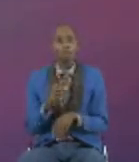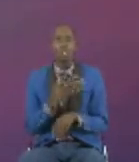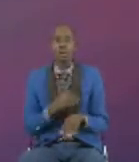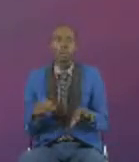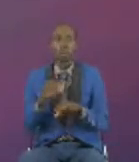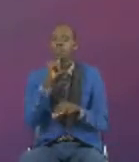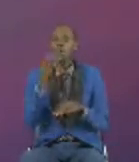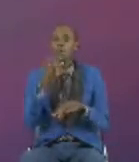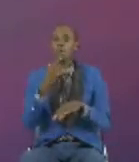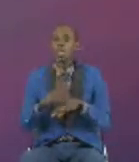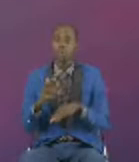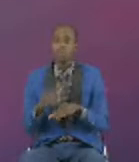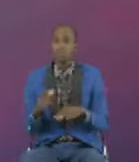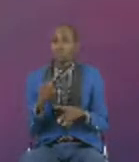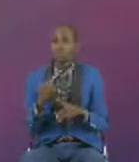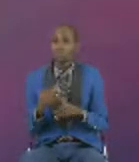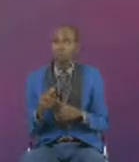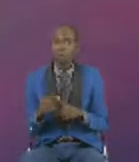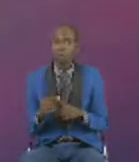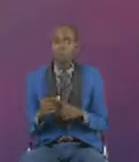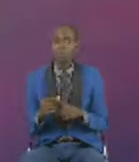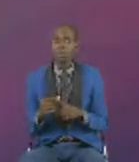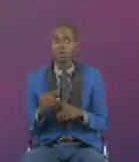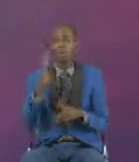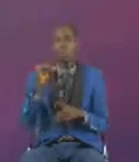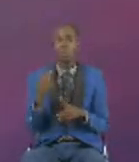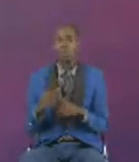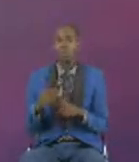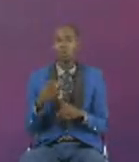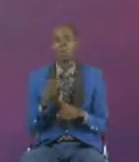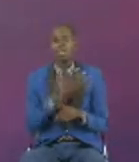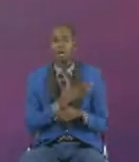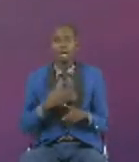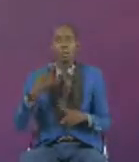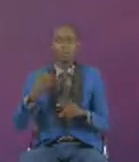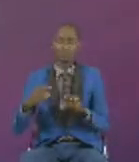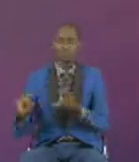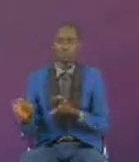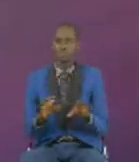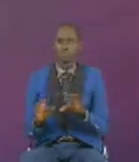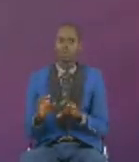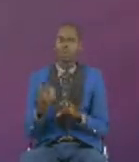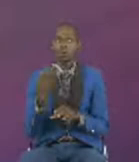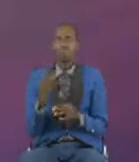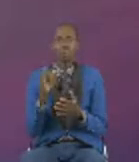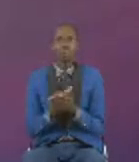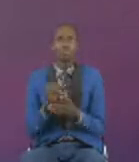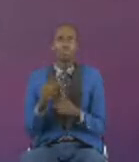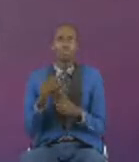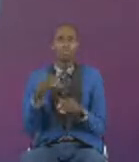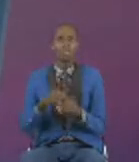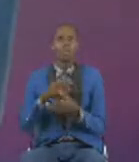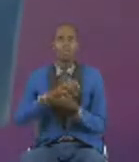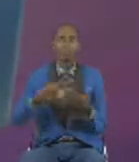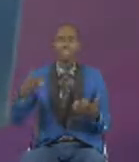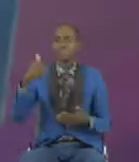paroles vides et par les actes. Par la parole et par l'accomplissement de cette parole. Verset